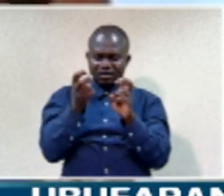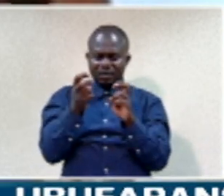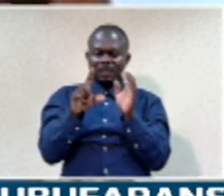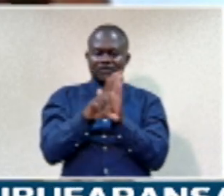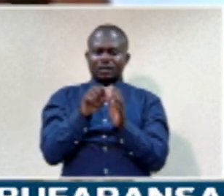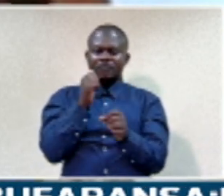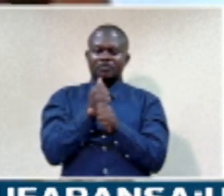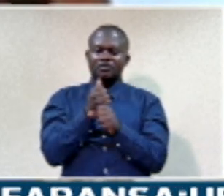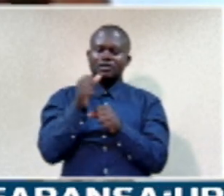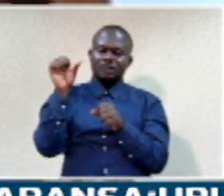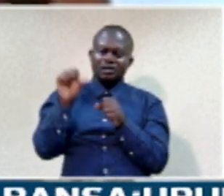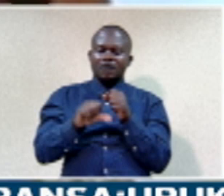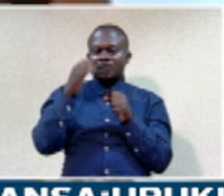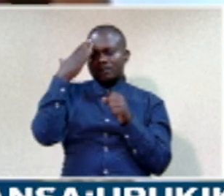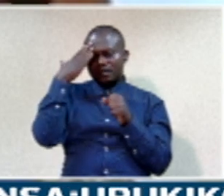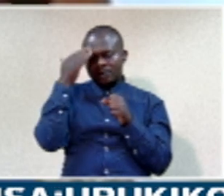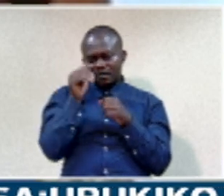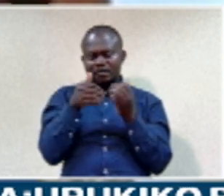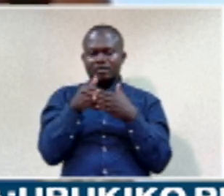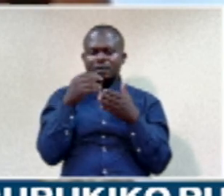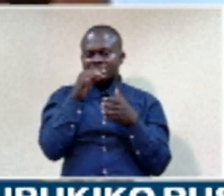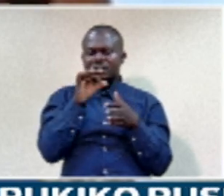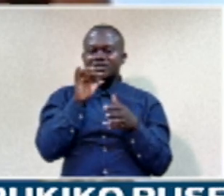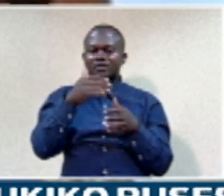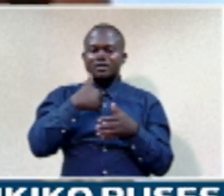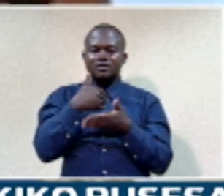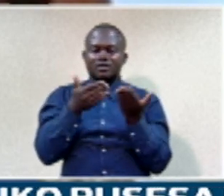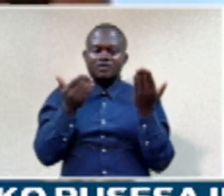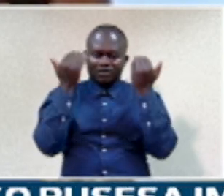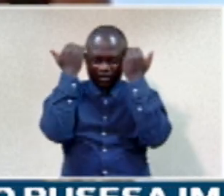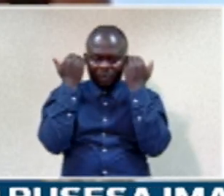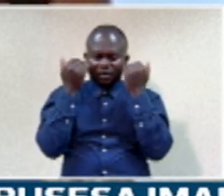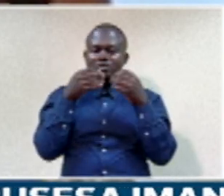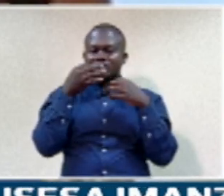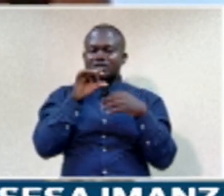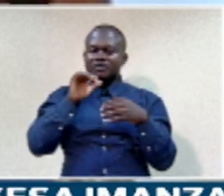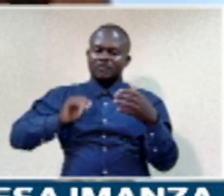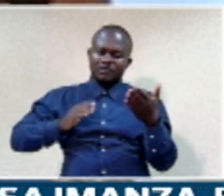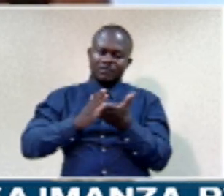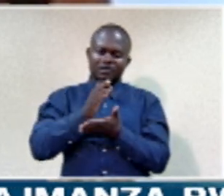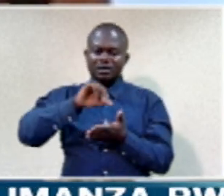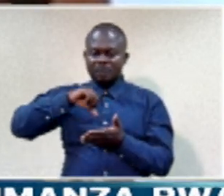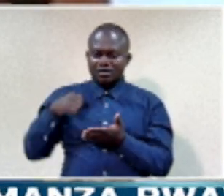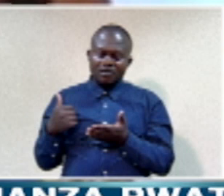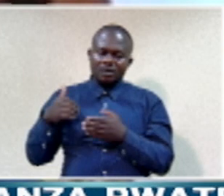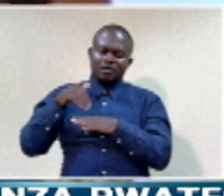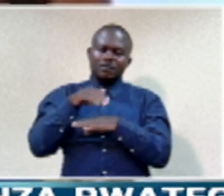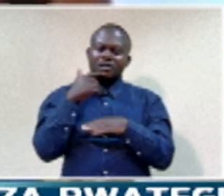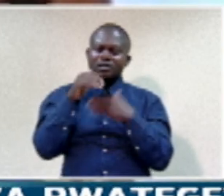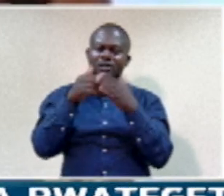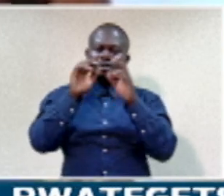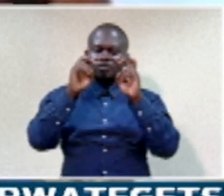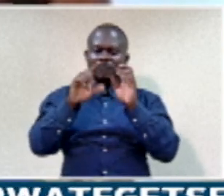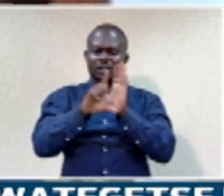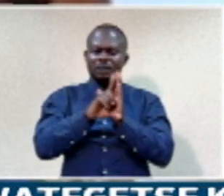rikoze nabi kubera yuko Ubufaransa budafite urukiko rw'Ubufaransa rudafite uburenganzira bwo kwanga kumwohereza, akavuga ko itegeko